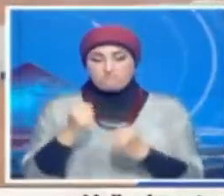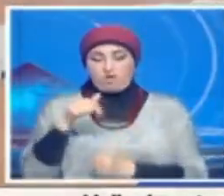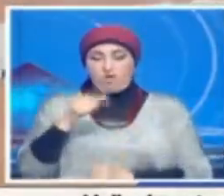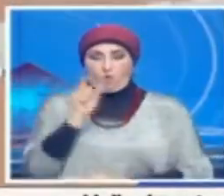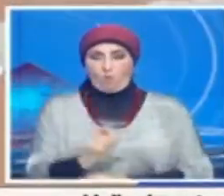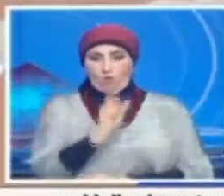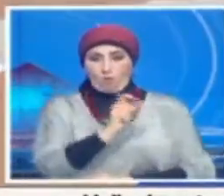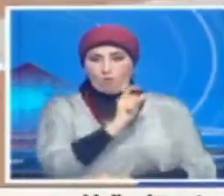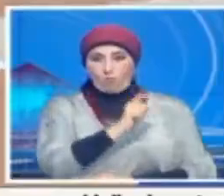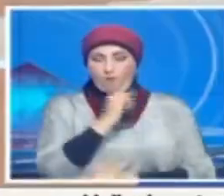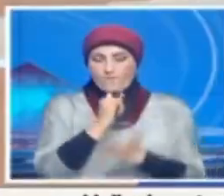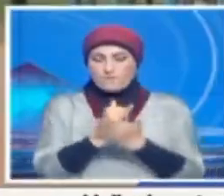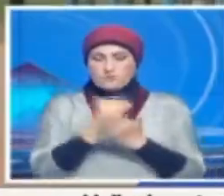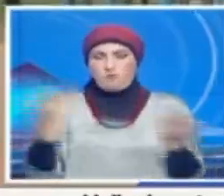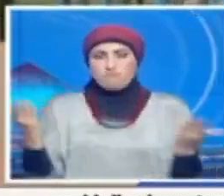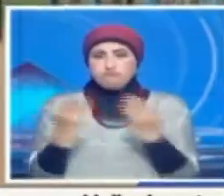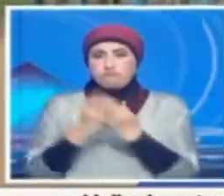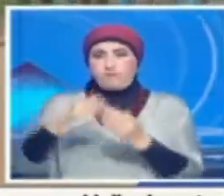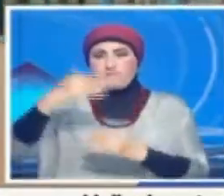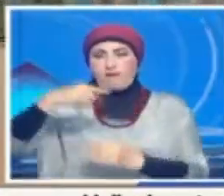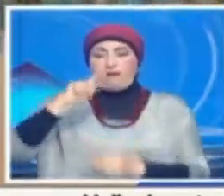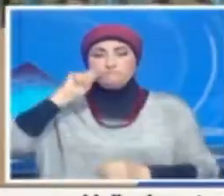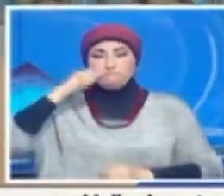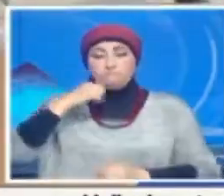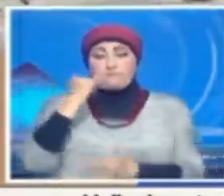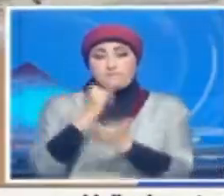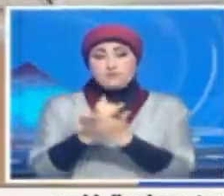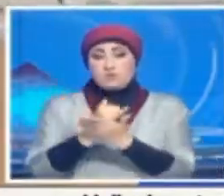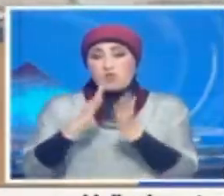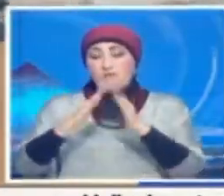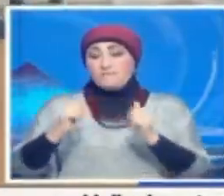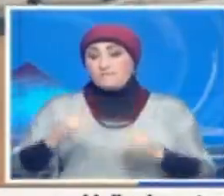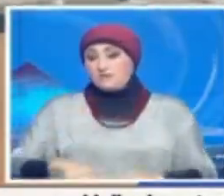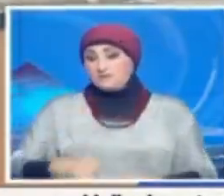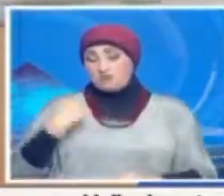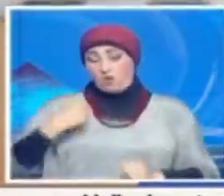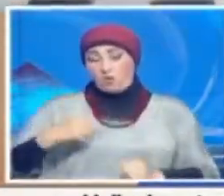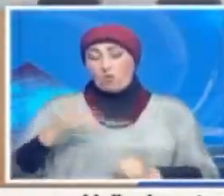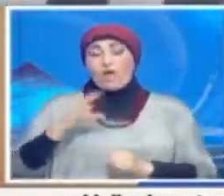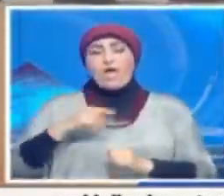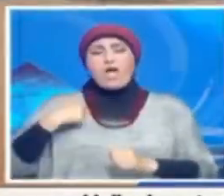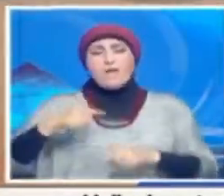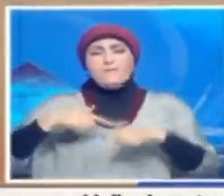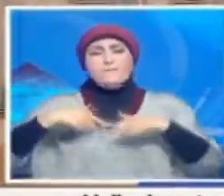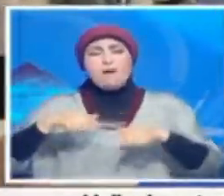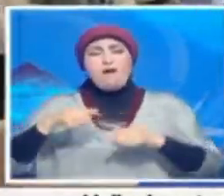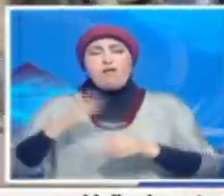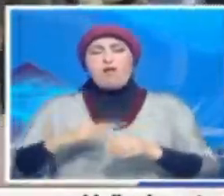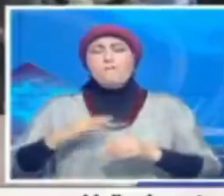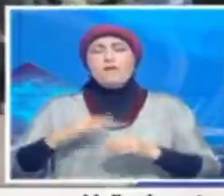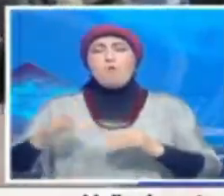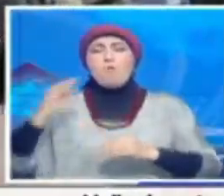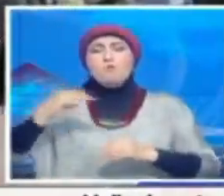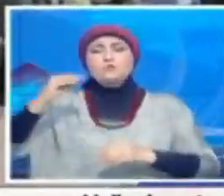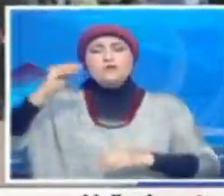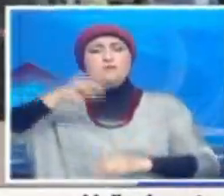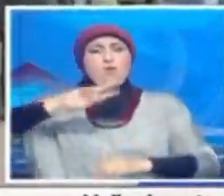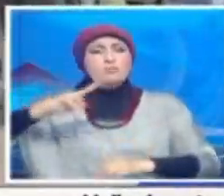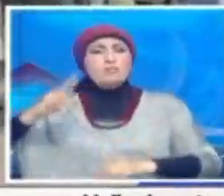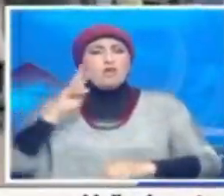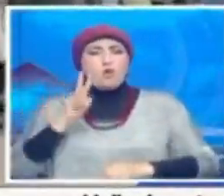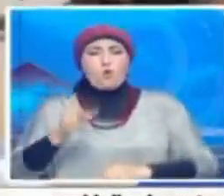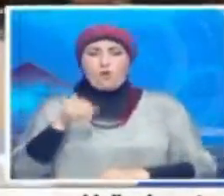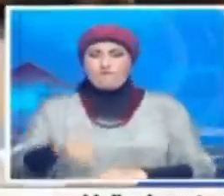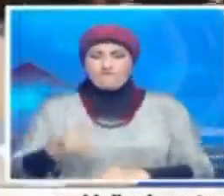مشعل أمن الوطن مستقبلا من خلال برامج تدريبية متطورة تطبق في هذا الإطار، حيث أدى الطلبة جانبا